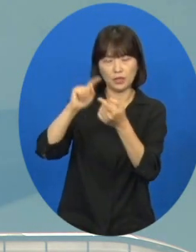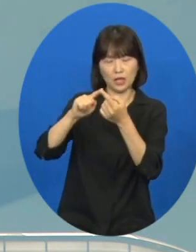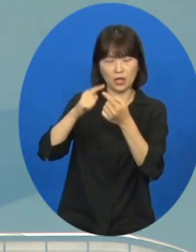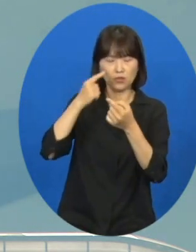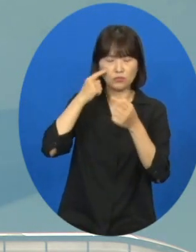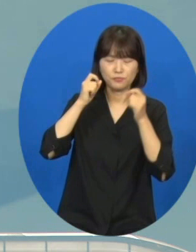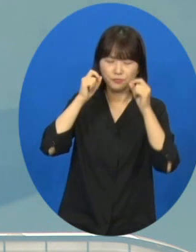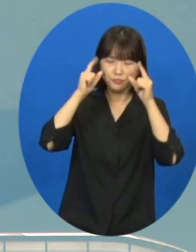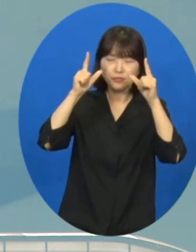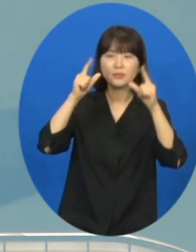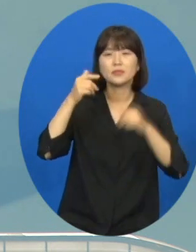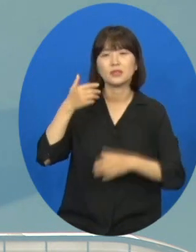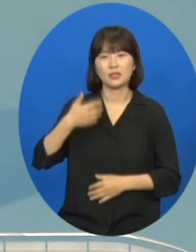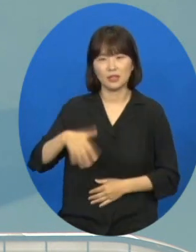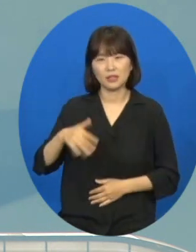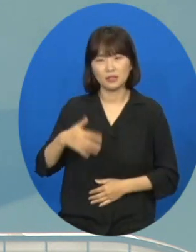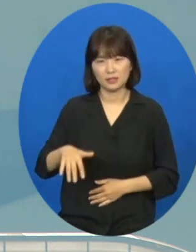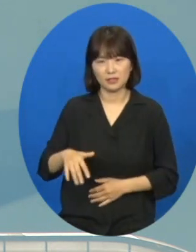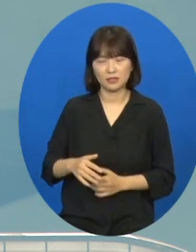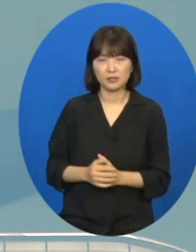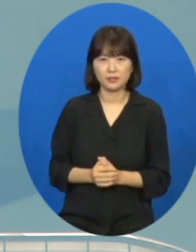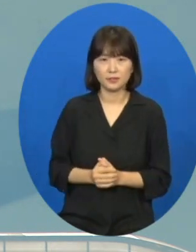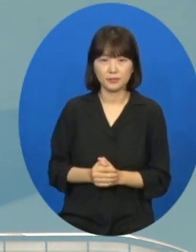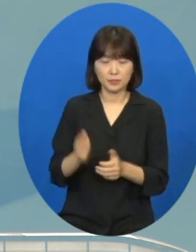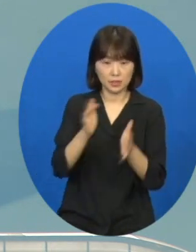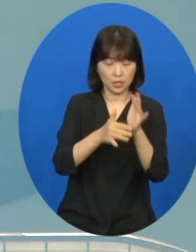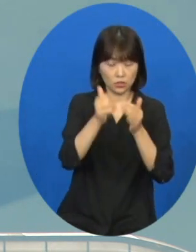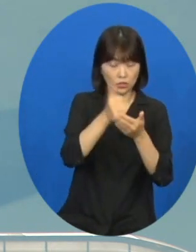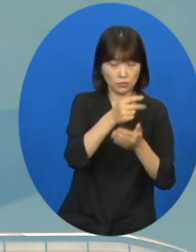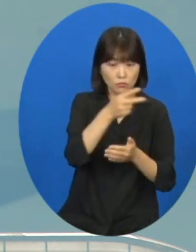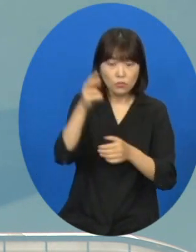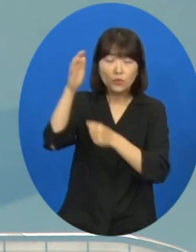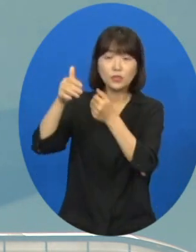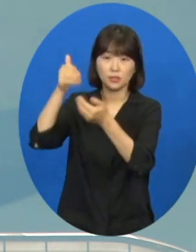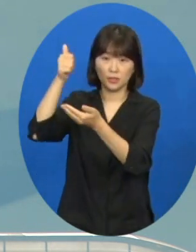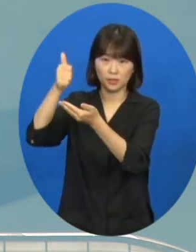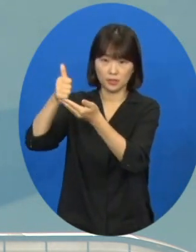열려 계신 거예요. 예수님은 하나님이시래.